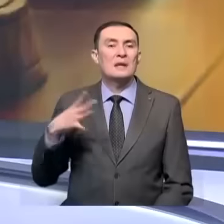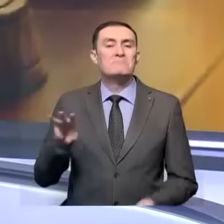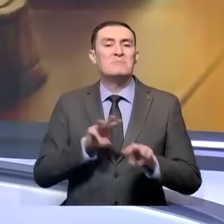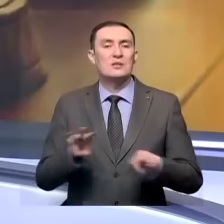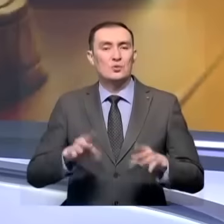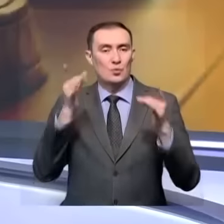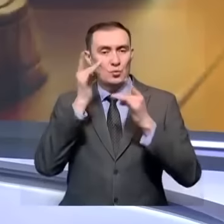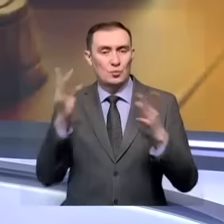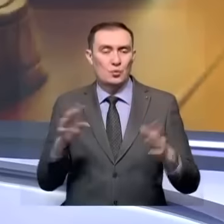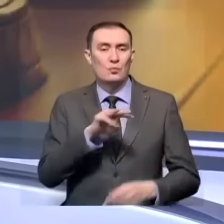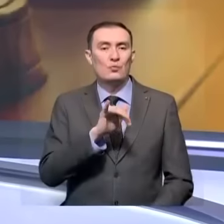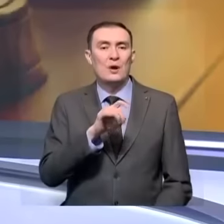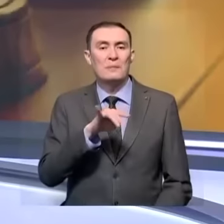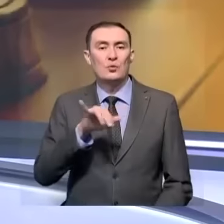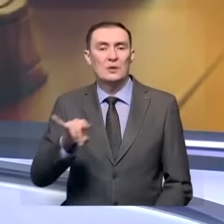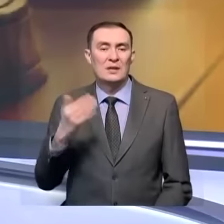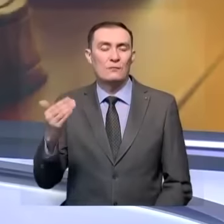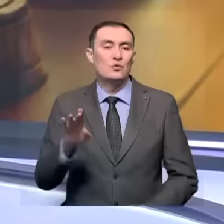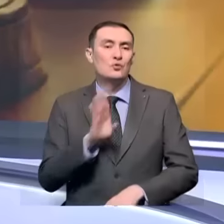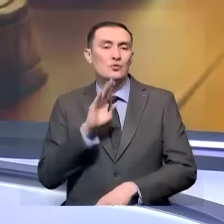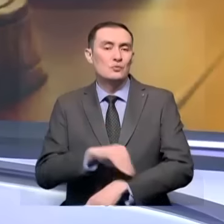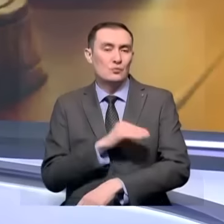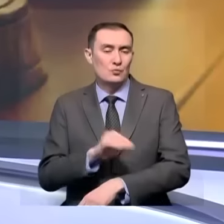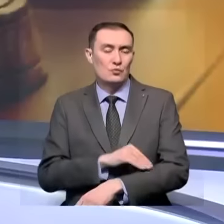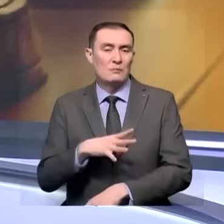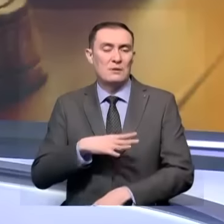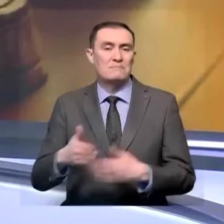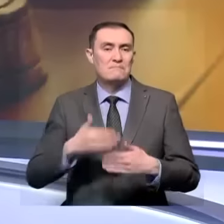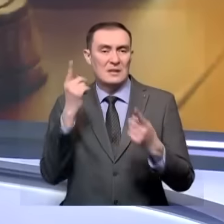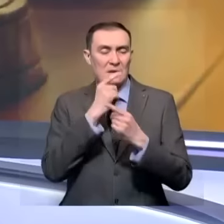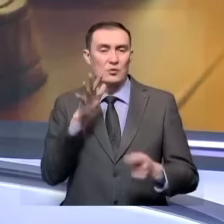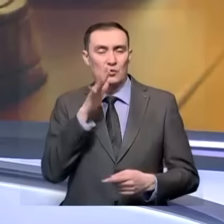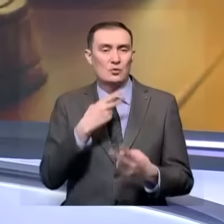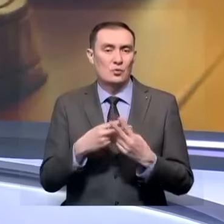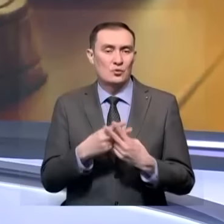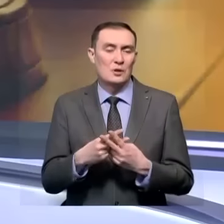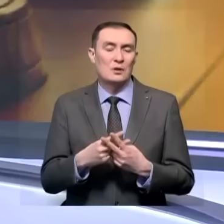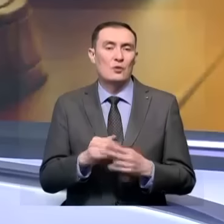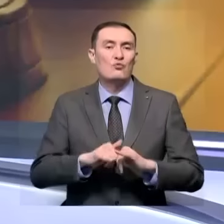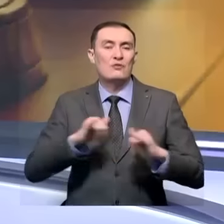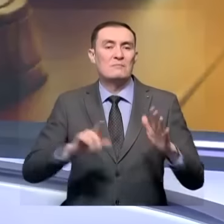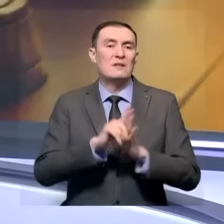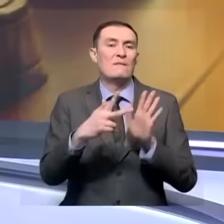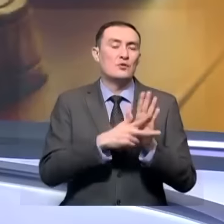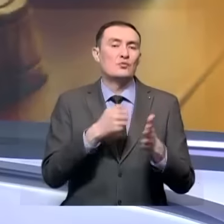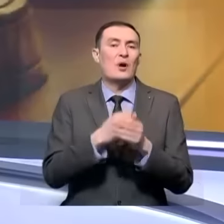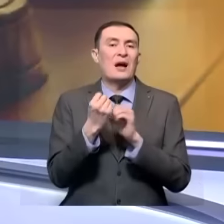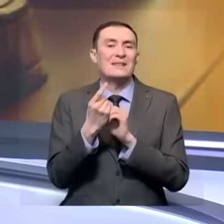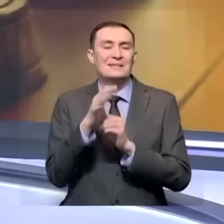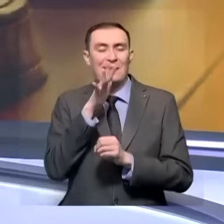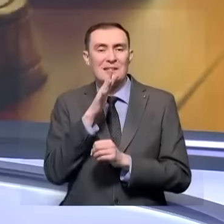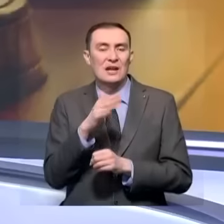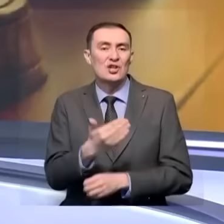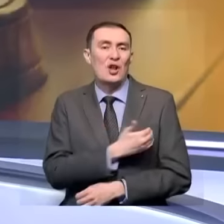Экс-министру культуры Арыстанбеку Мухамедиоле и его супруге вынесли приговор. Срок заключения осужденного увеличили с 8 до 11 лет